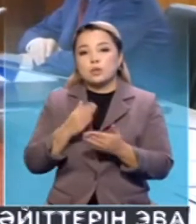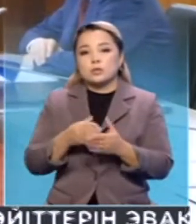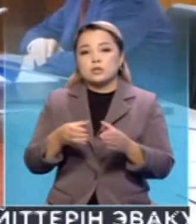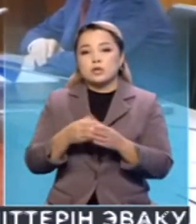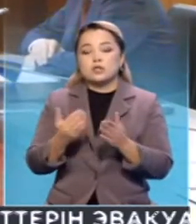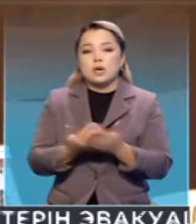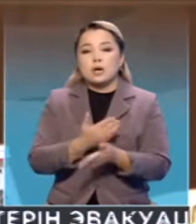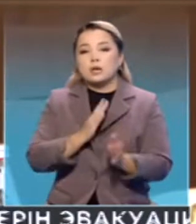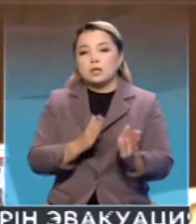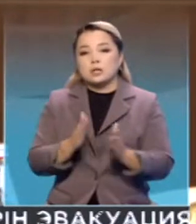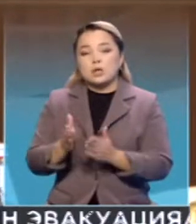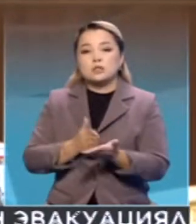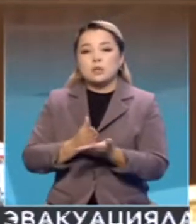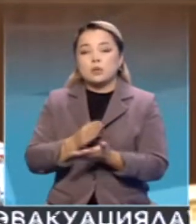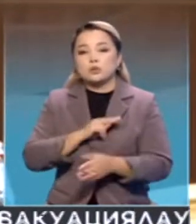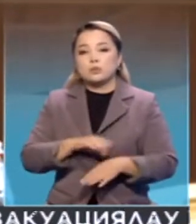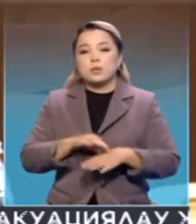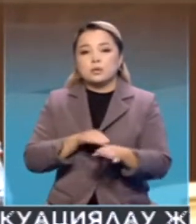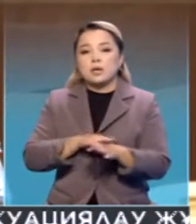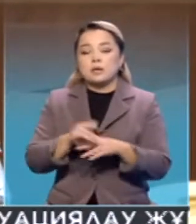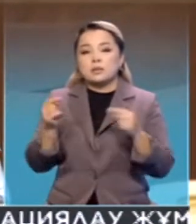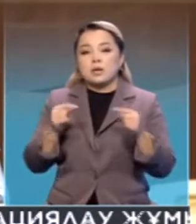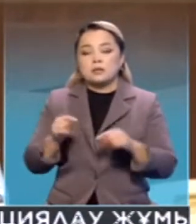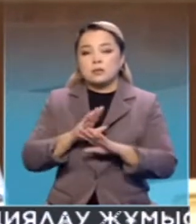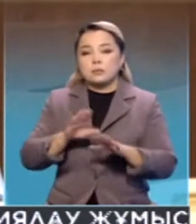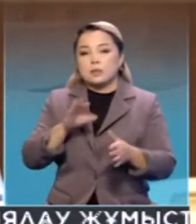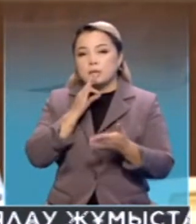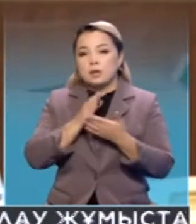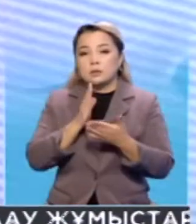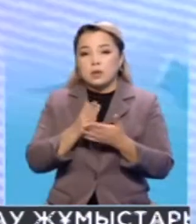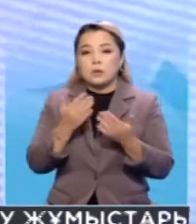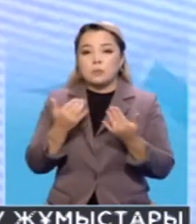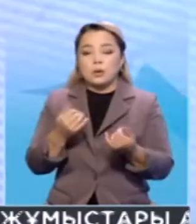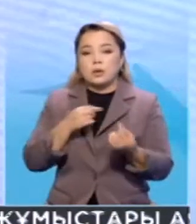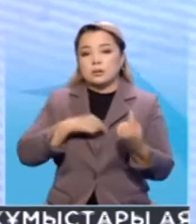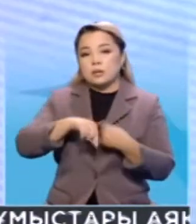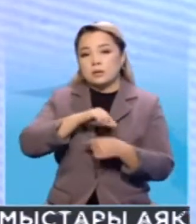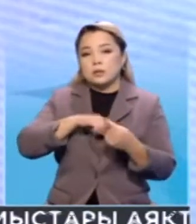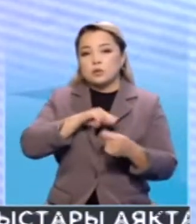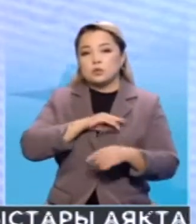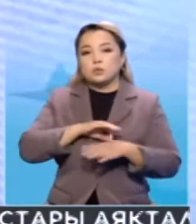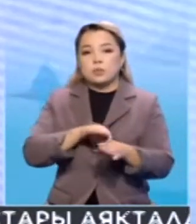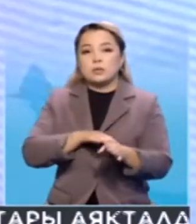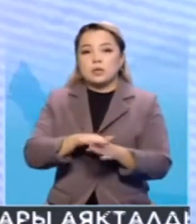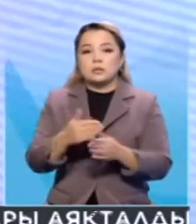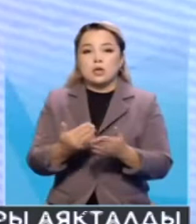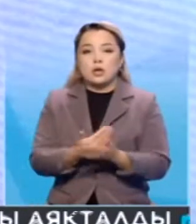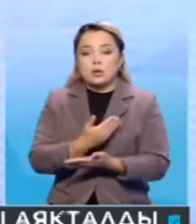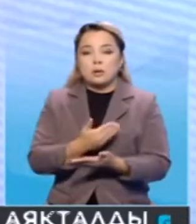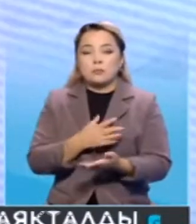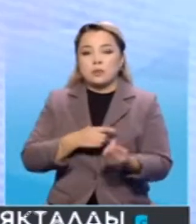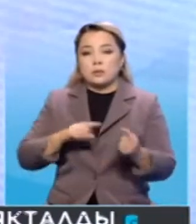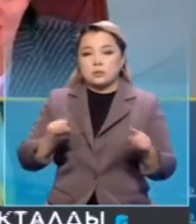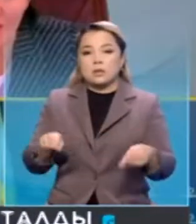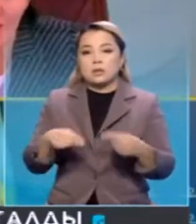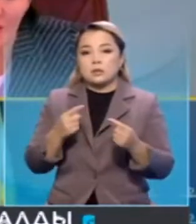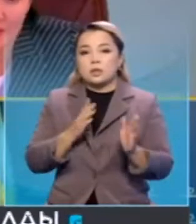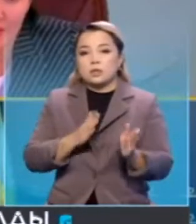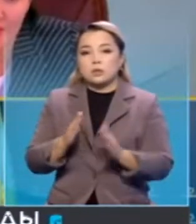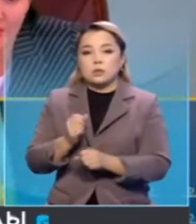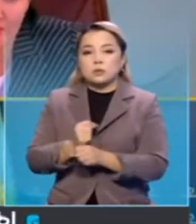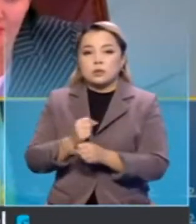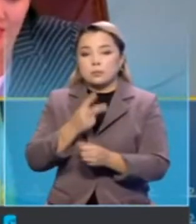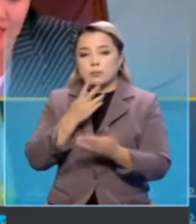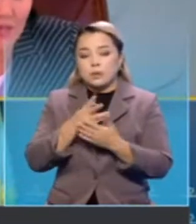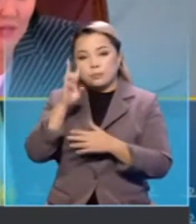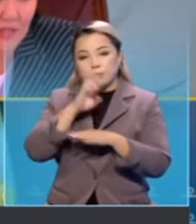жаңа реттеушілік саясаттың шарттарына сәйкес келмейді. Бұл туралы кәсіпкерлік қызметті қайта жаңадан реттеуді енгізу және мемлекеттік бақылау